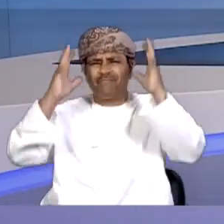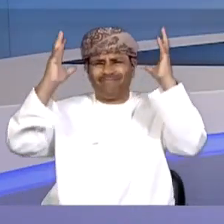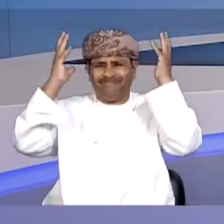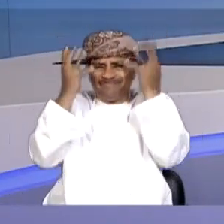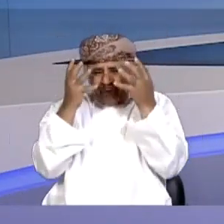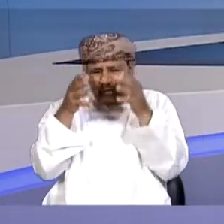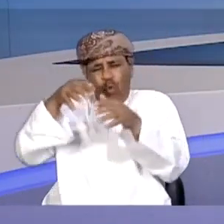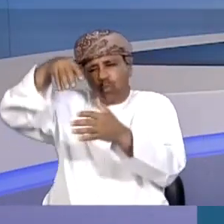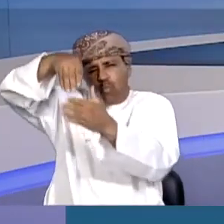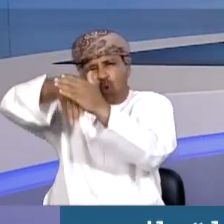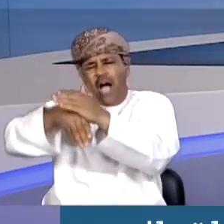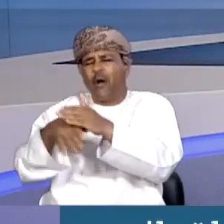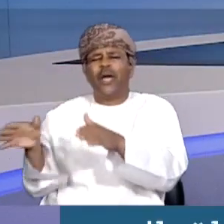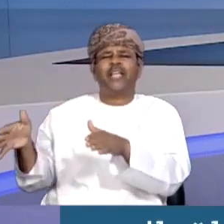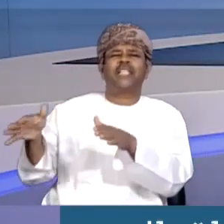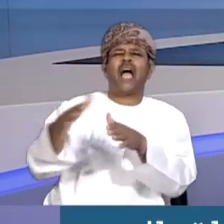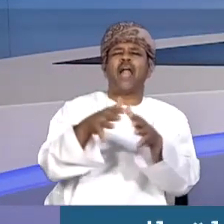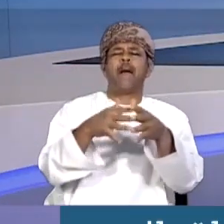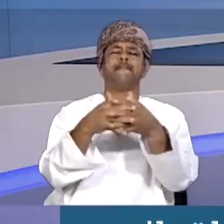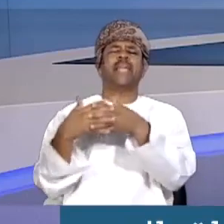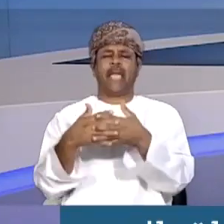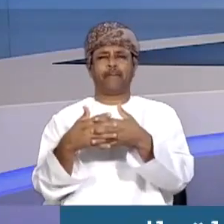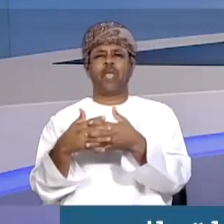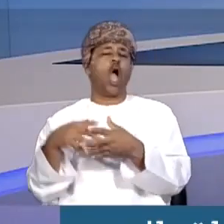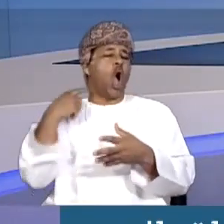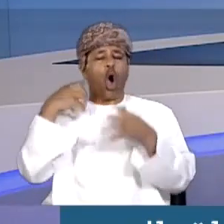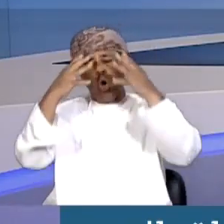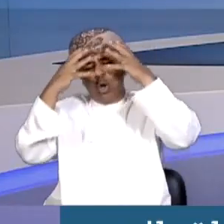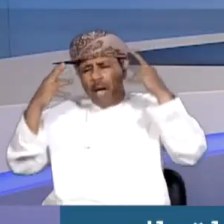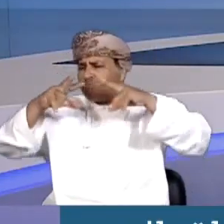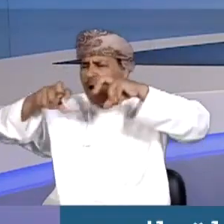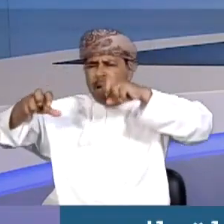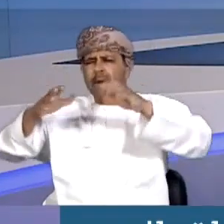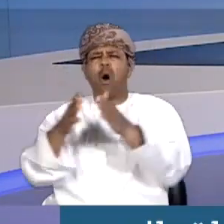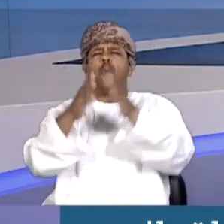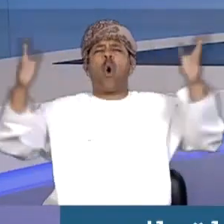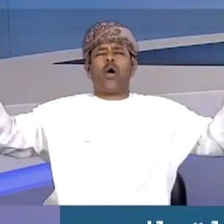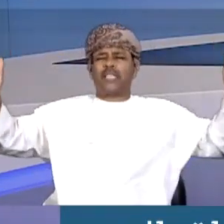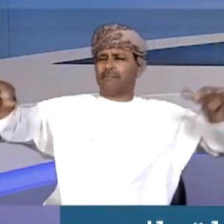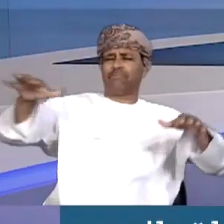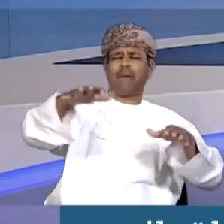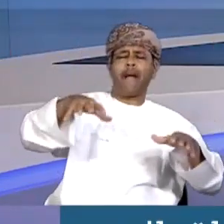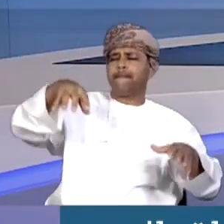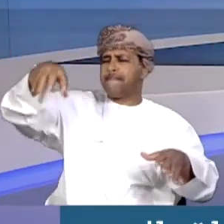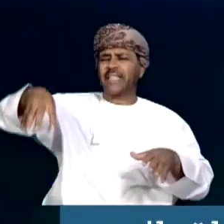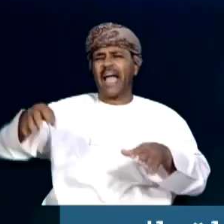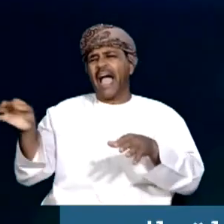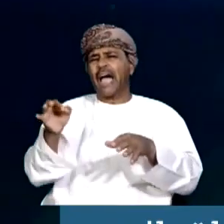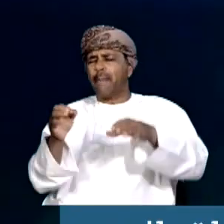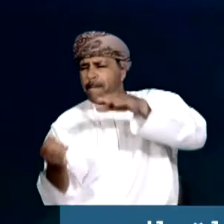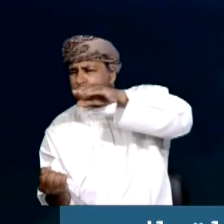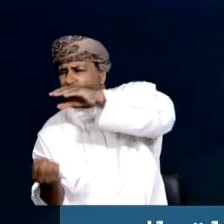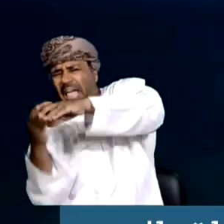قبالة ساحل كاليفورنيا. وكان علماء صندوق استكشاف المحيطات يستكشفون منطقة قريبة من بركان تحت